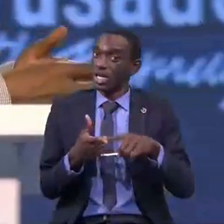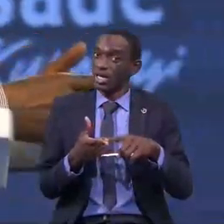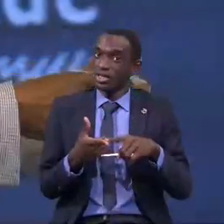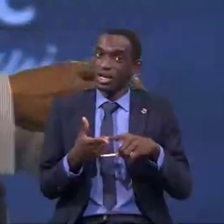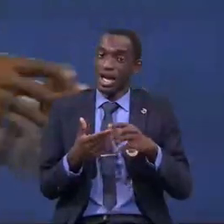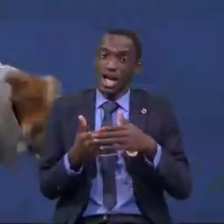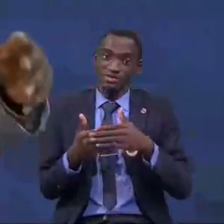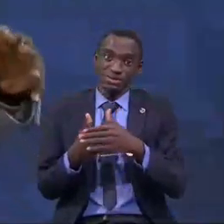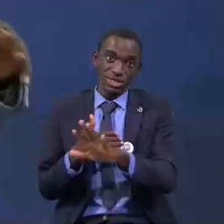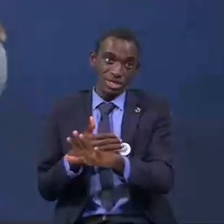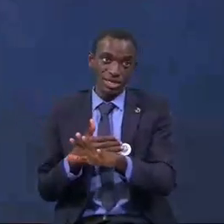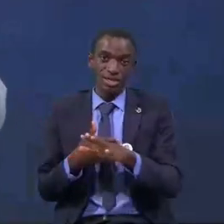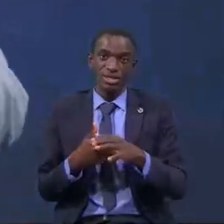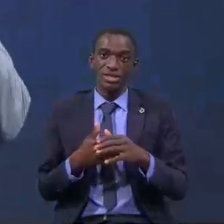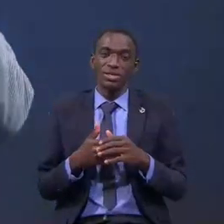et après cela,